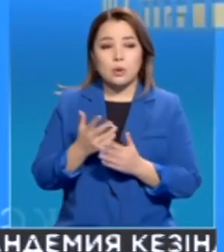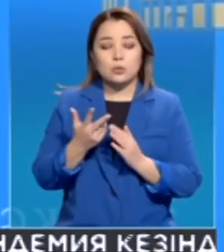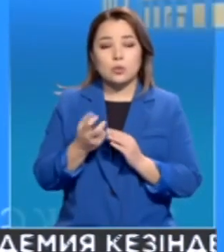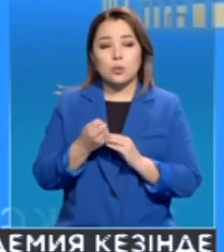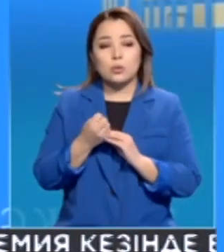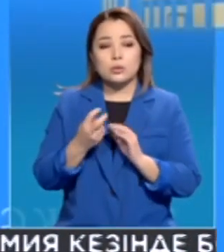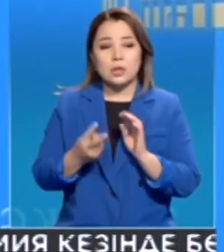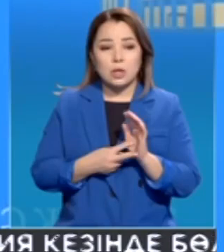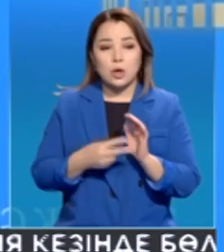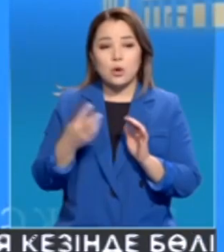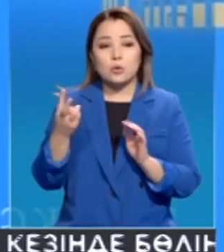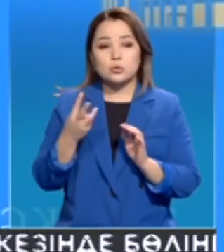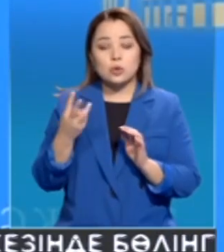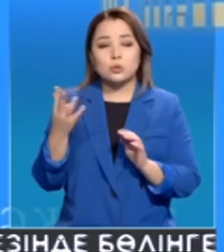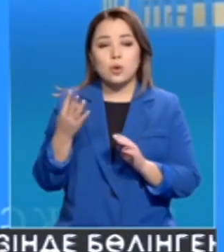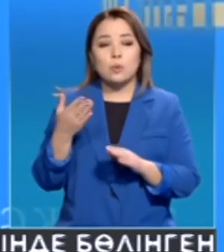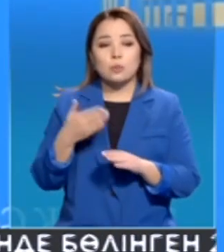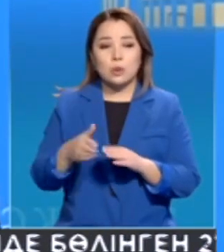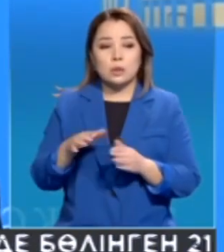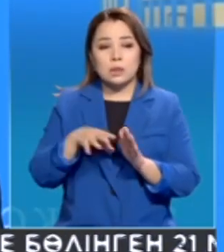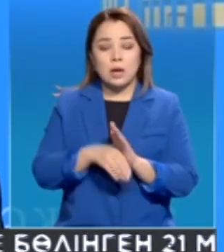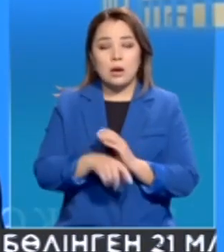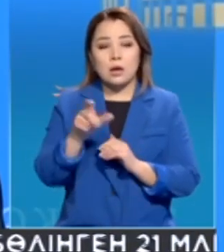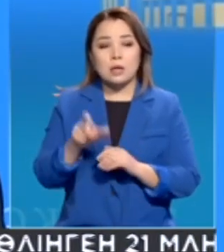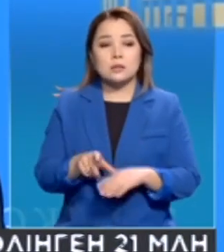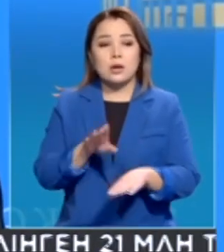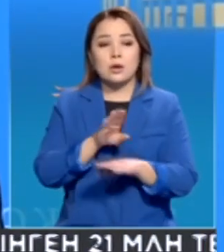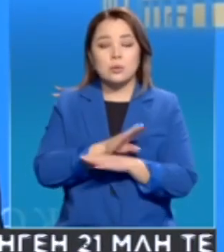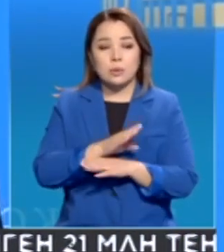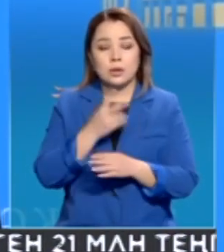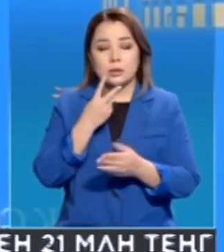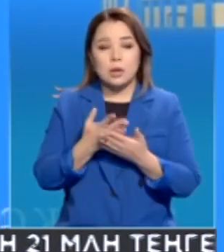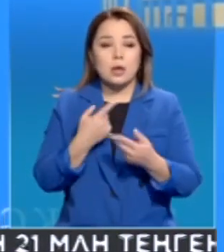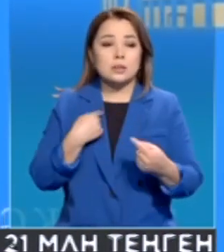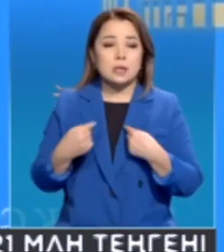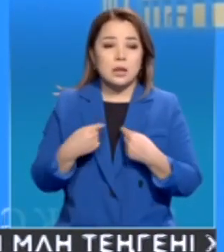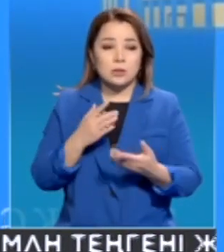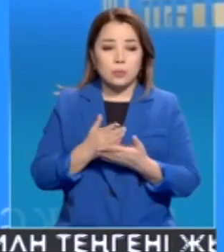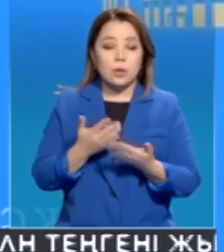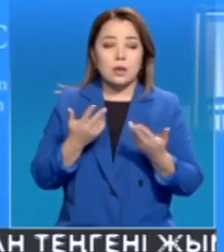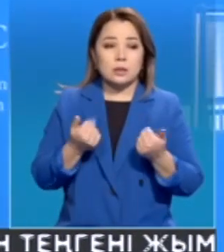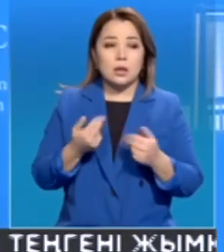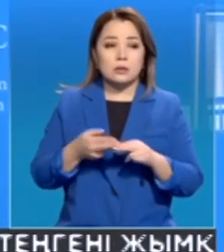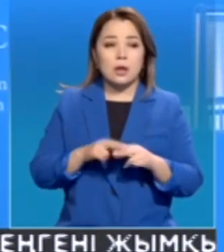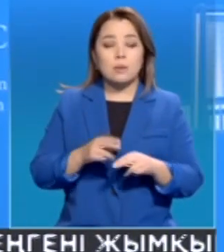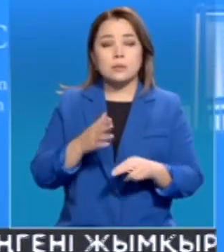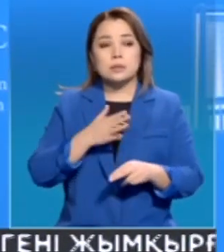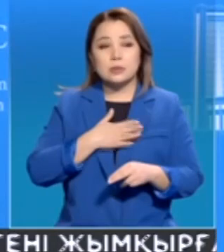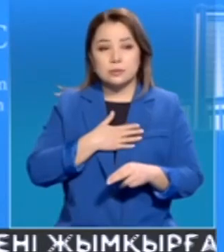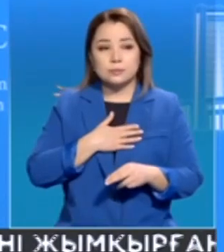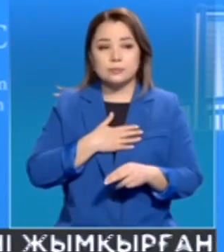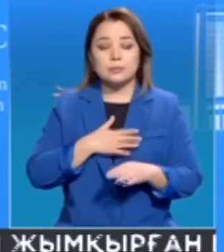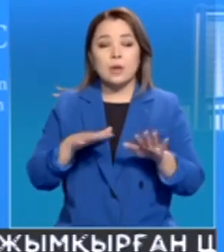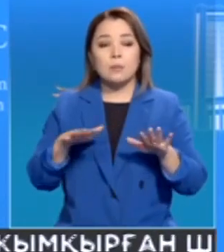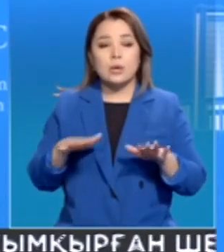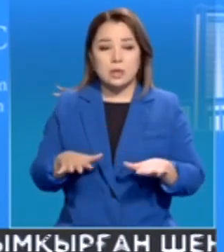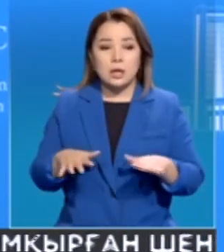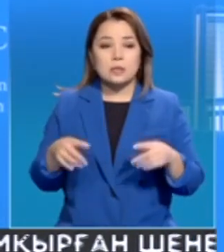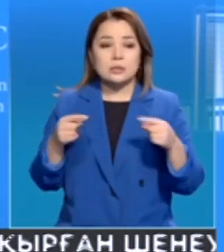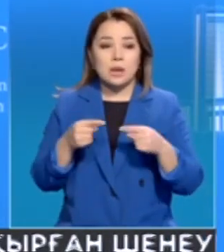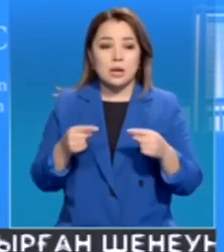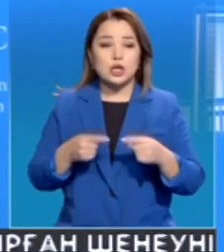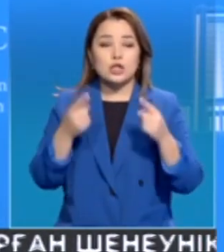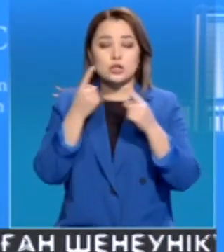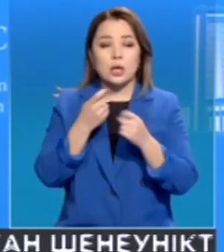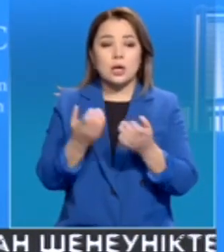баптың 3-ші 4-ші бөліміне келетін болсақ, бұл жерде кісі өліміне алып келетін зардаптар. Бұл жерде әрине біздің позициямыз нақты. Бұл жерде